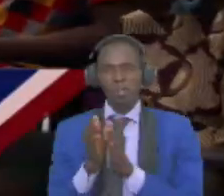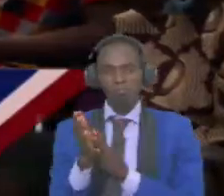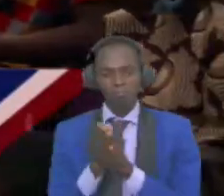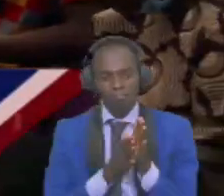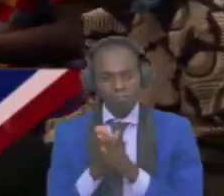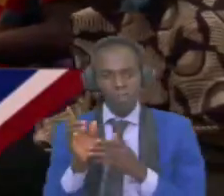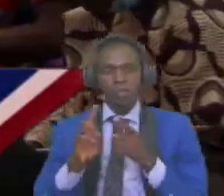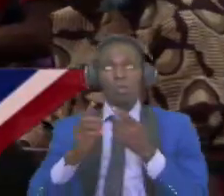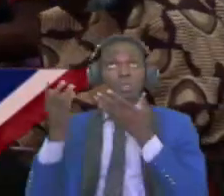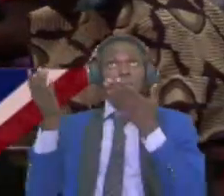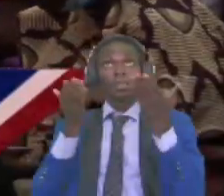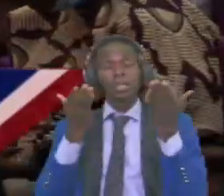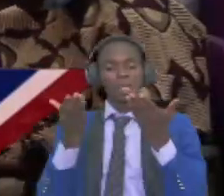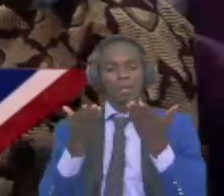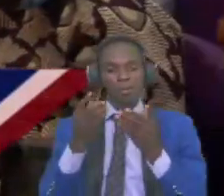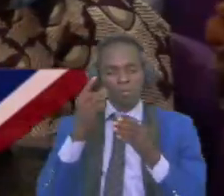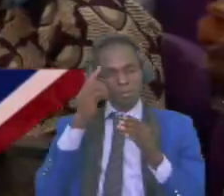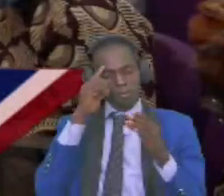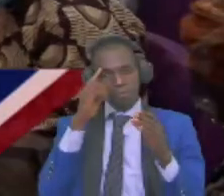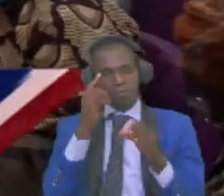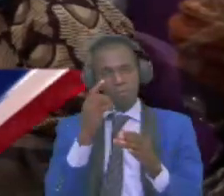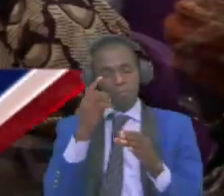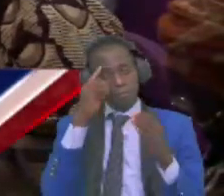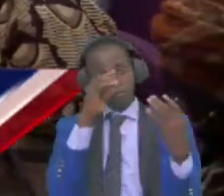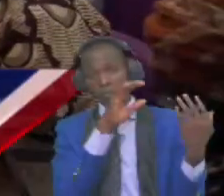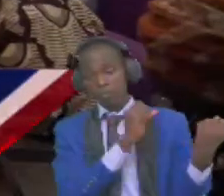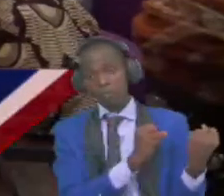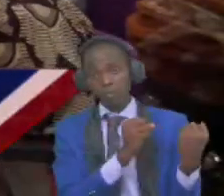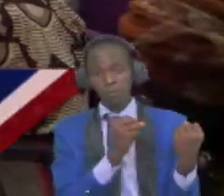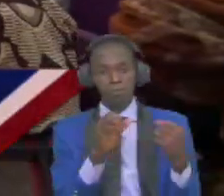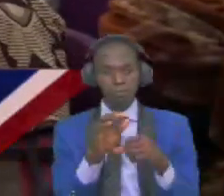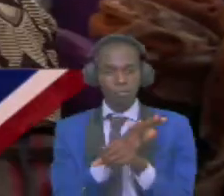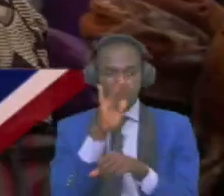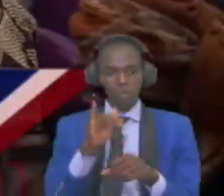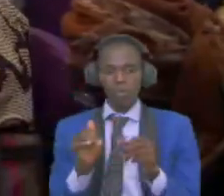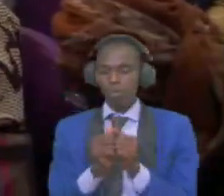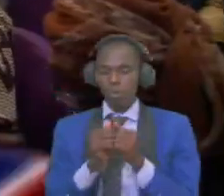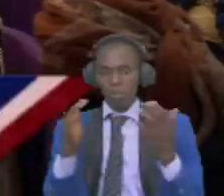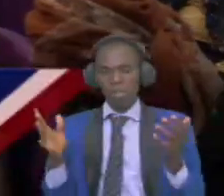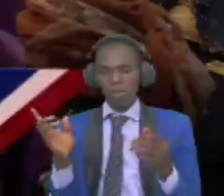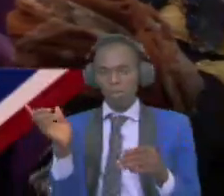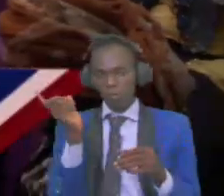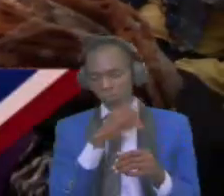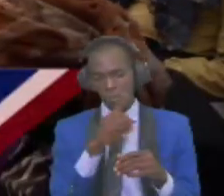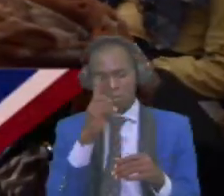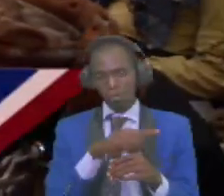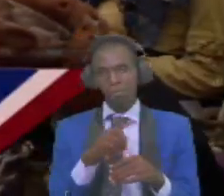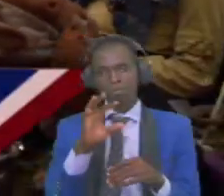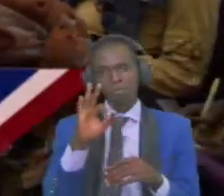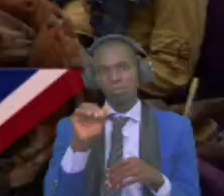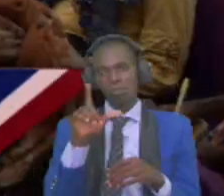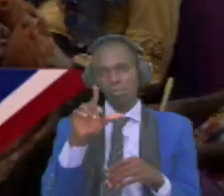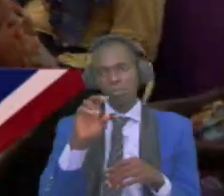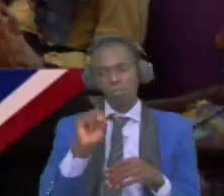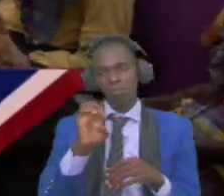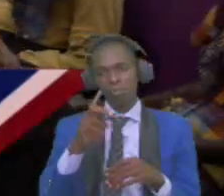de servir a fidèlement s'en faut ce dire numéro toi c'est la folle dia l'it